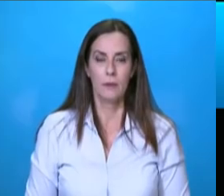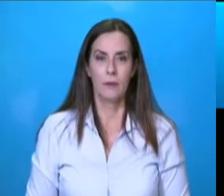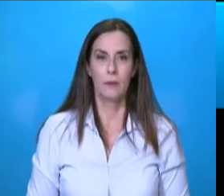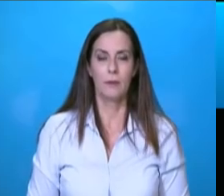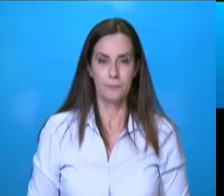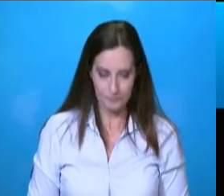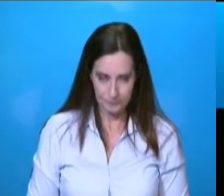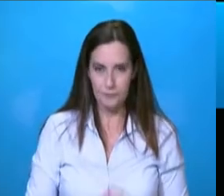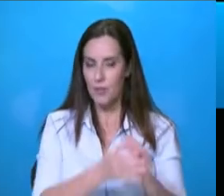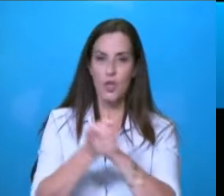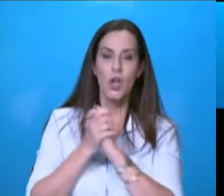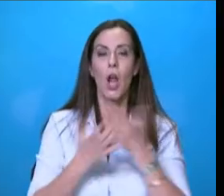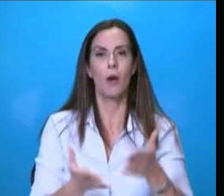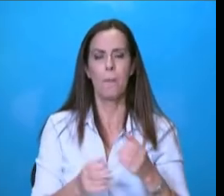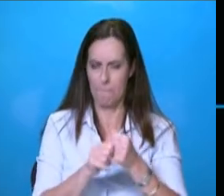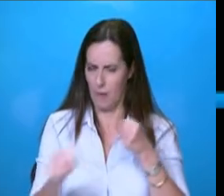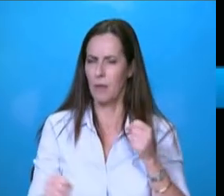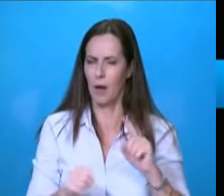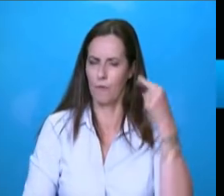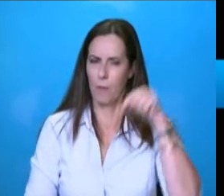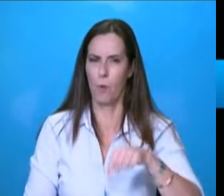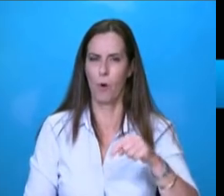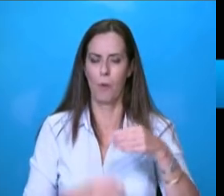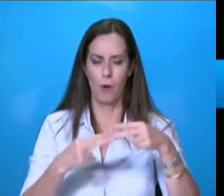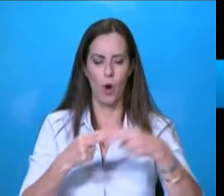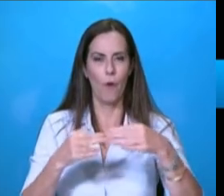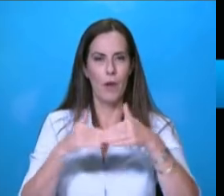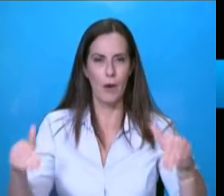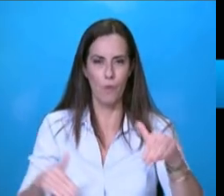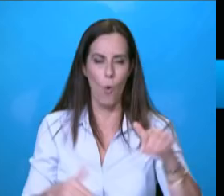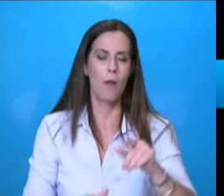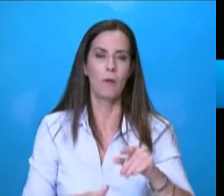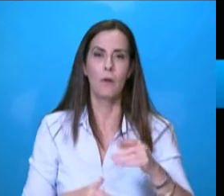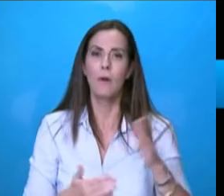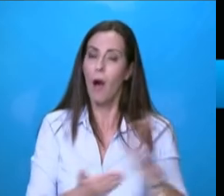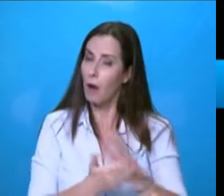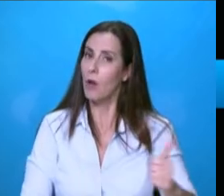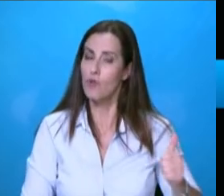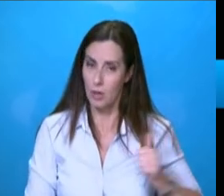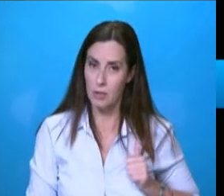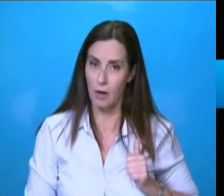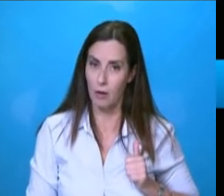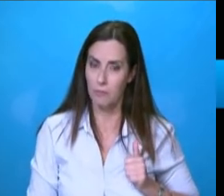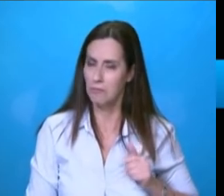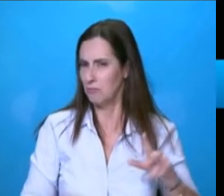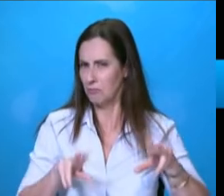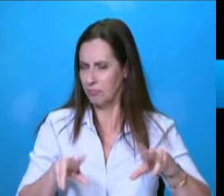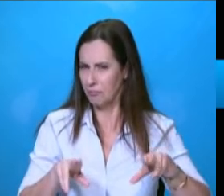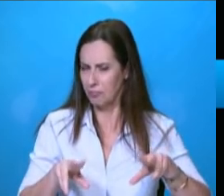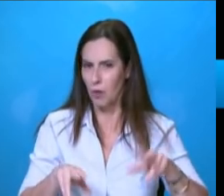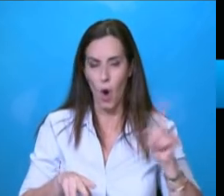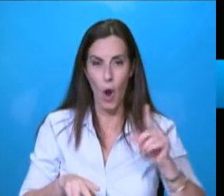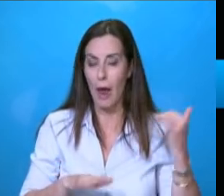שוב שלום דוריה, מתיחות גדולה כאן בגבול הדרום. הכוננות של צה"ל לא חריגה, לא הייתה כאן